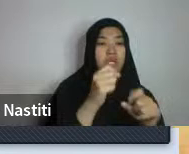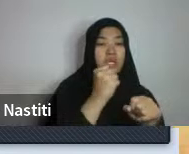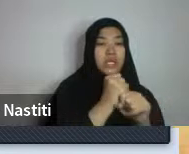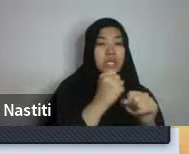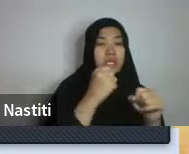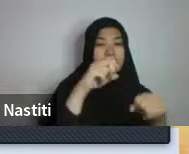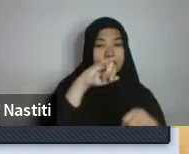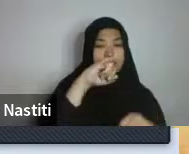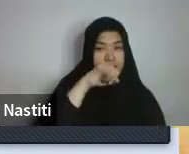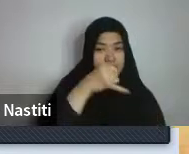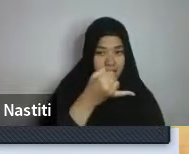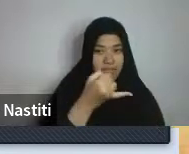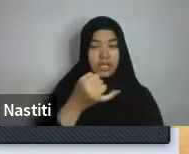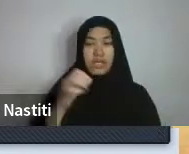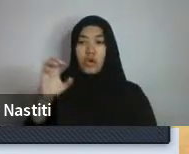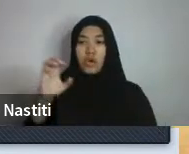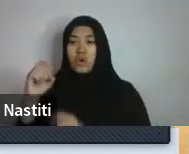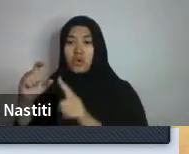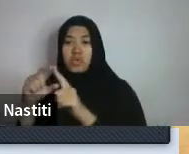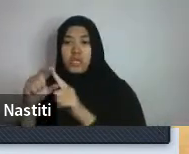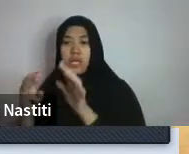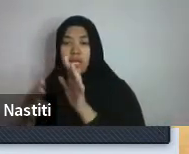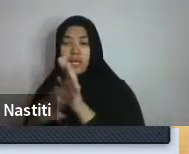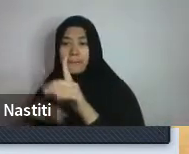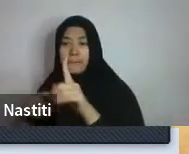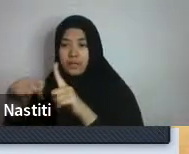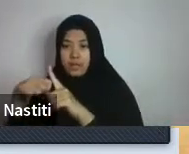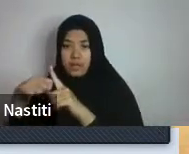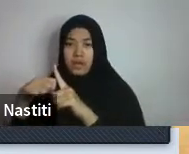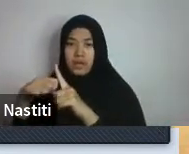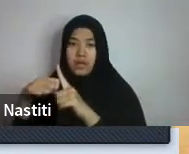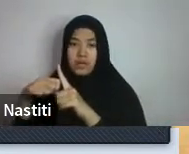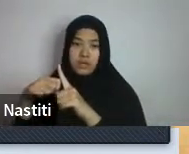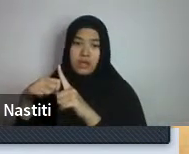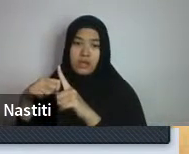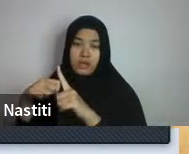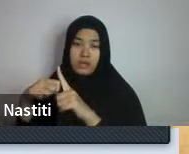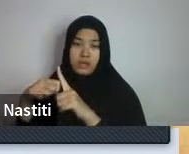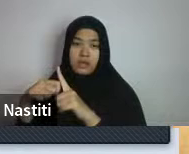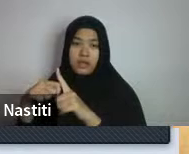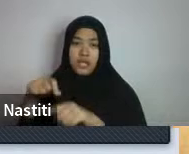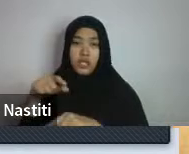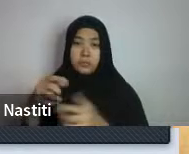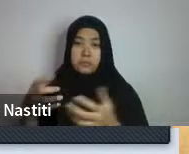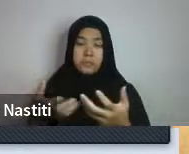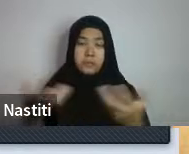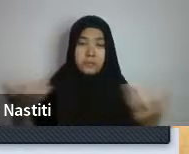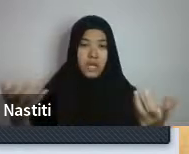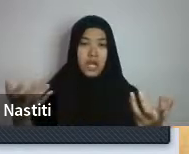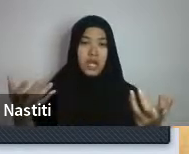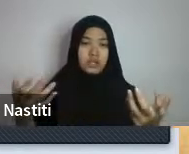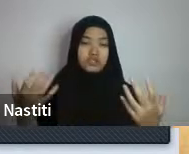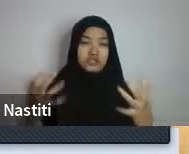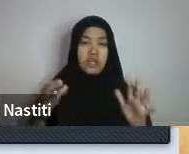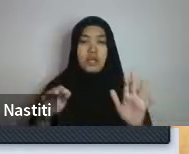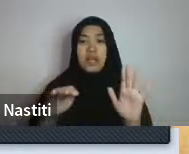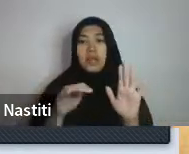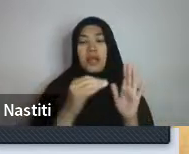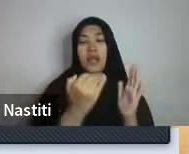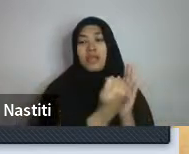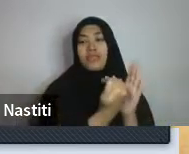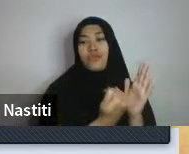itu orang dengan masalah kejiwaan. Nah, ini di undang-undang juga diatur untuk ODMK. Ini yang